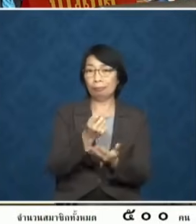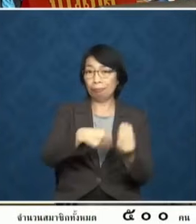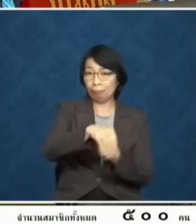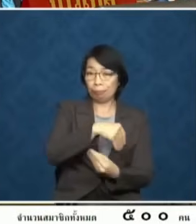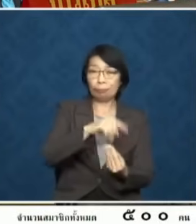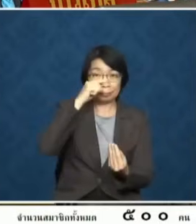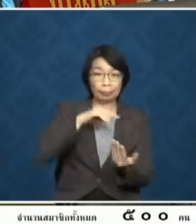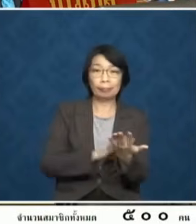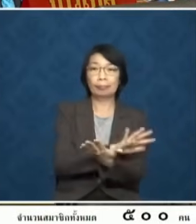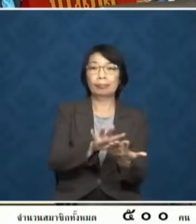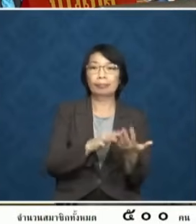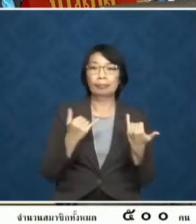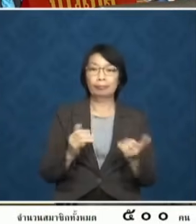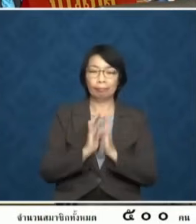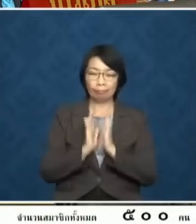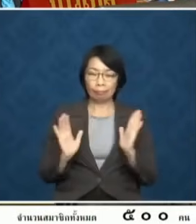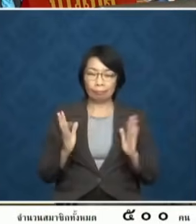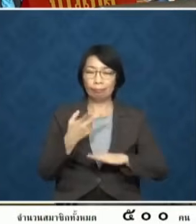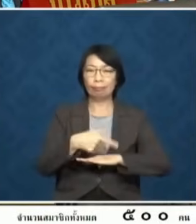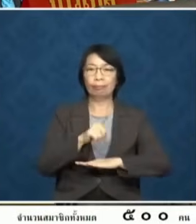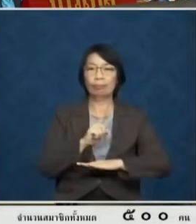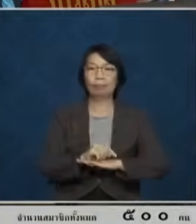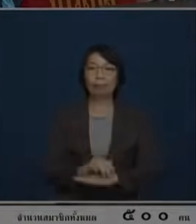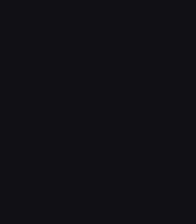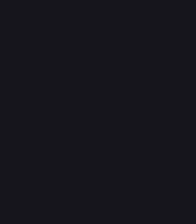และให้กับประเทศนี้ค่ะขอบคุณค่ะท่าน